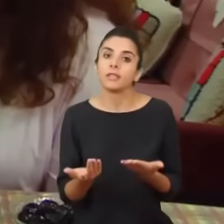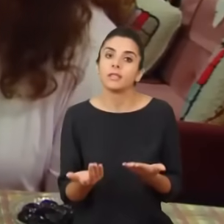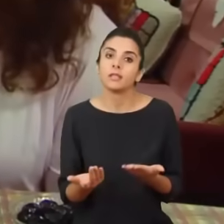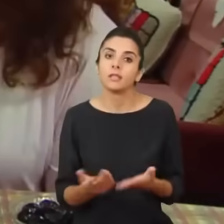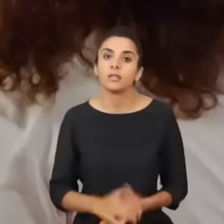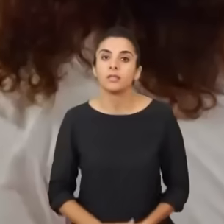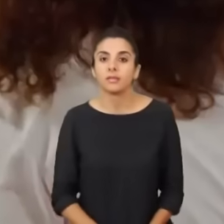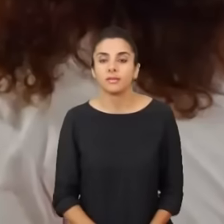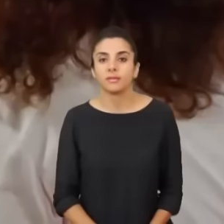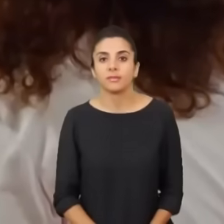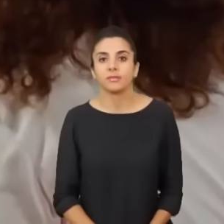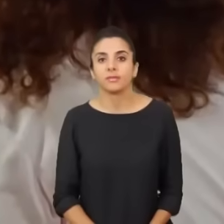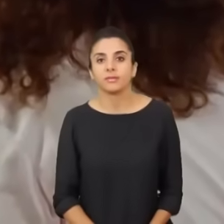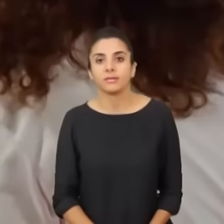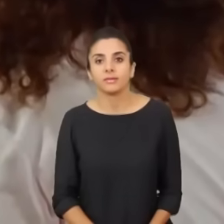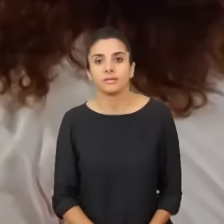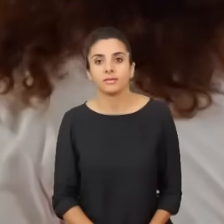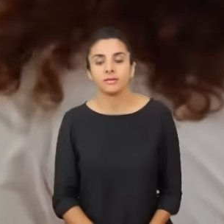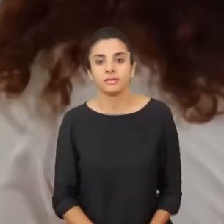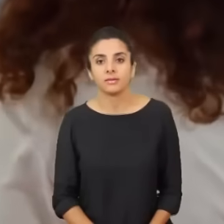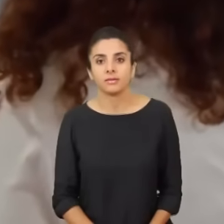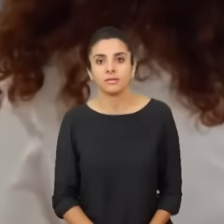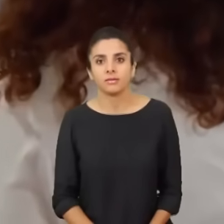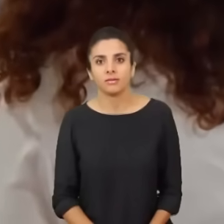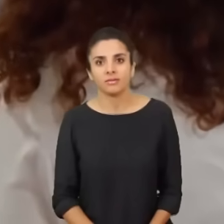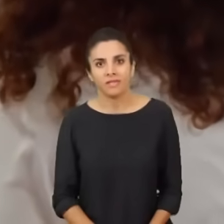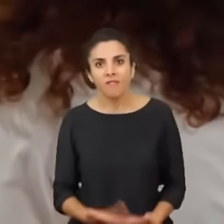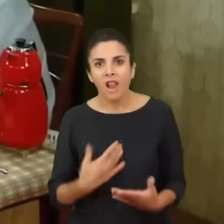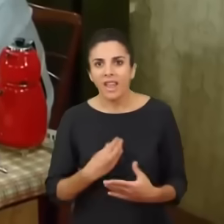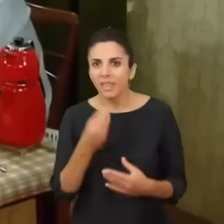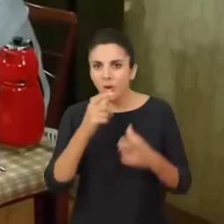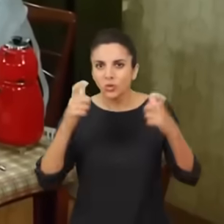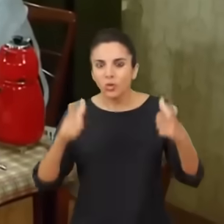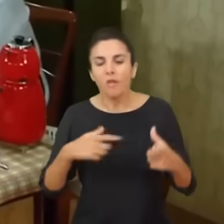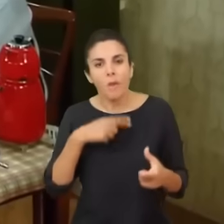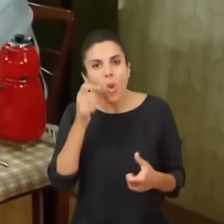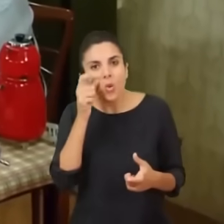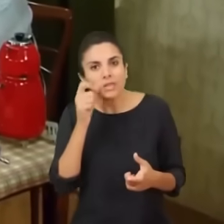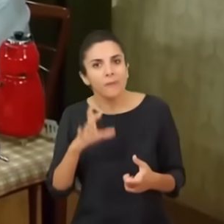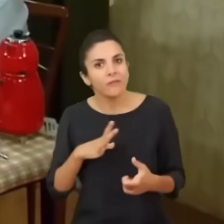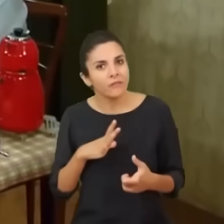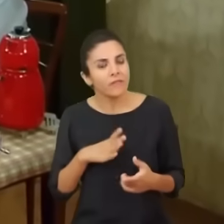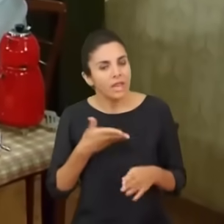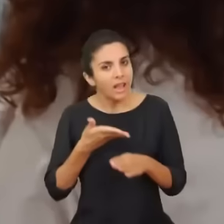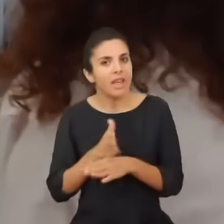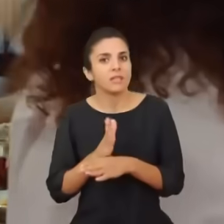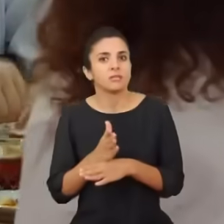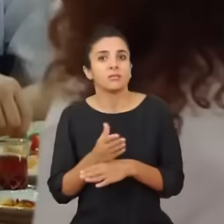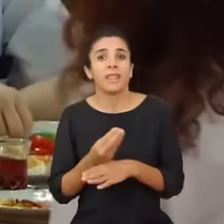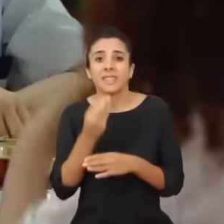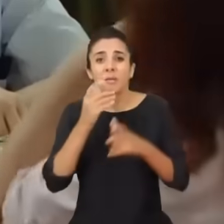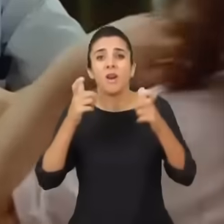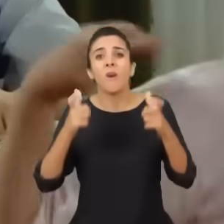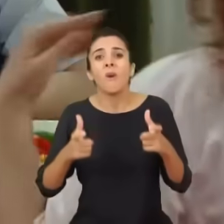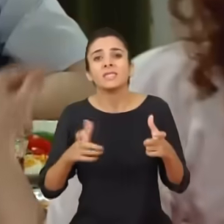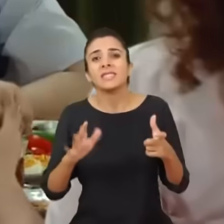tabağına ısrarla dökmeye devam etti. Ben özlemişim ama bu sofrayı ya. Ne? Vallahi ben bu sofrayı değil